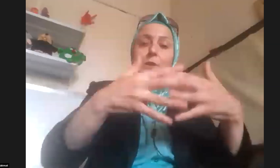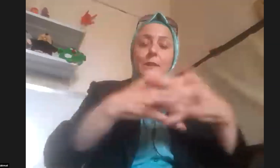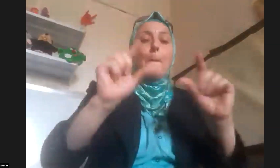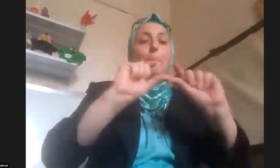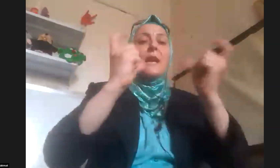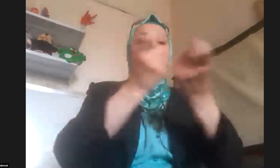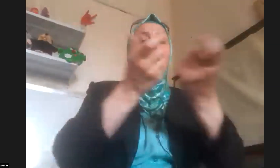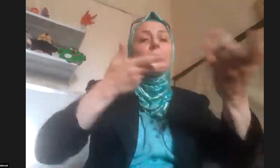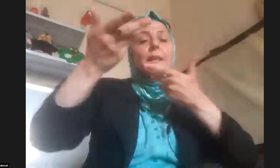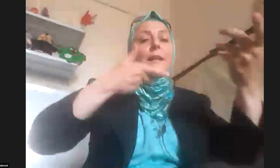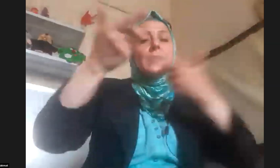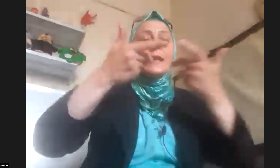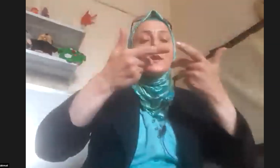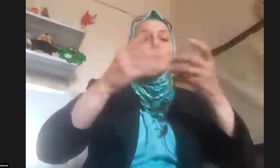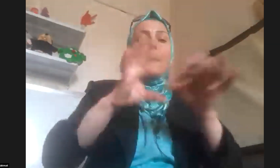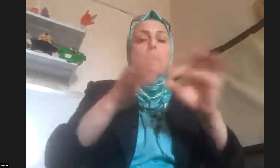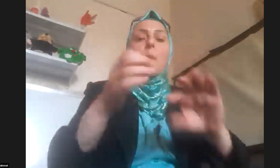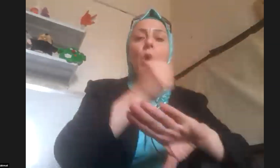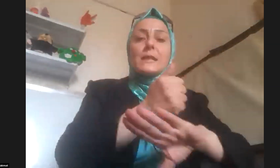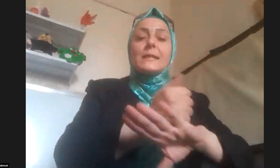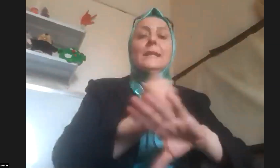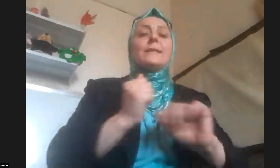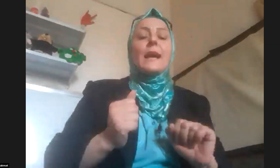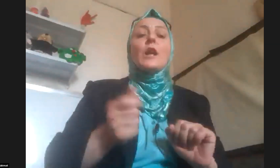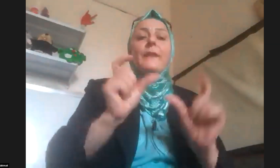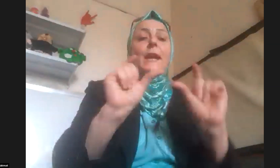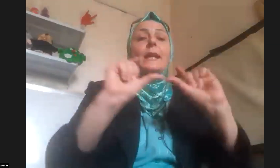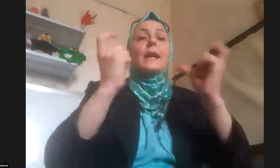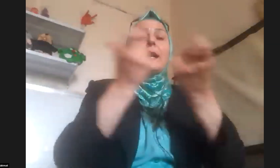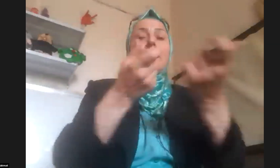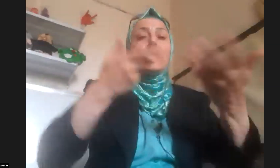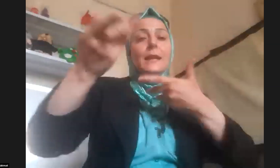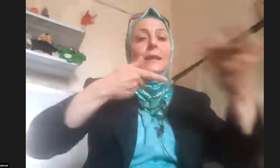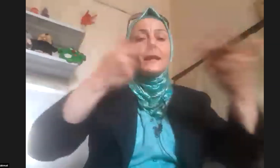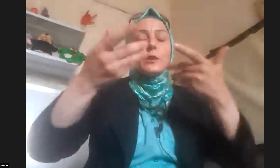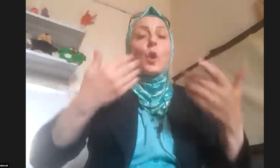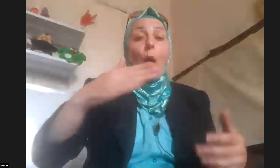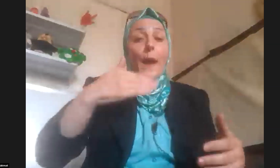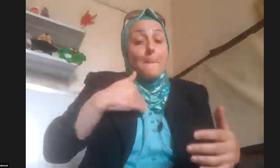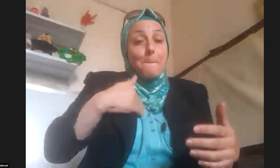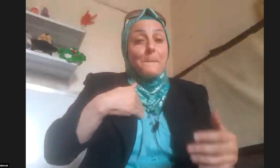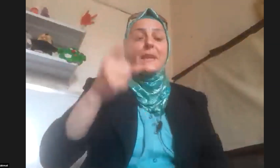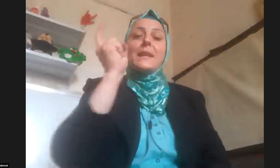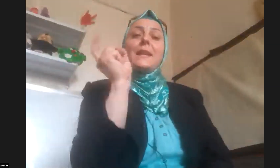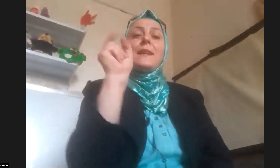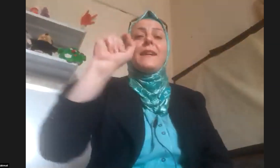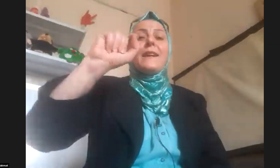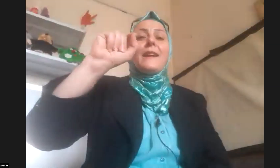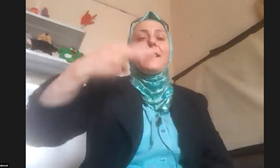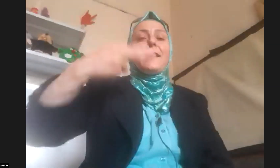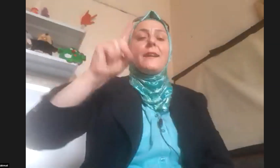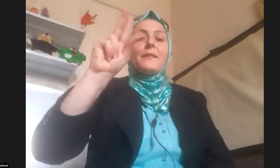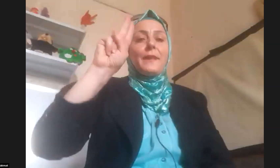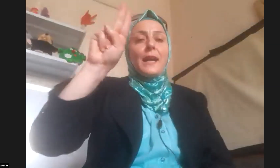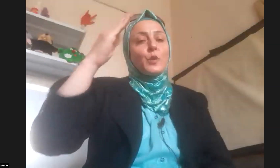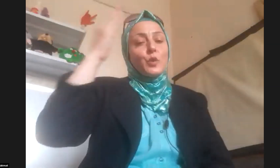المؤسسات المذكورة في إعلان الندوة. ومني أنا رفعت صباح كل التحية للجميع، وشكراً لكم